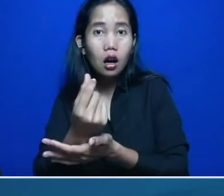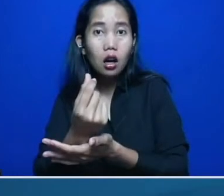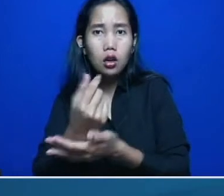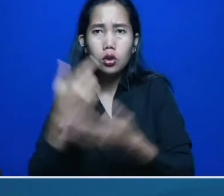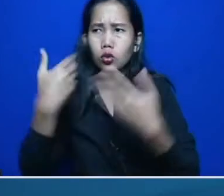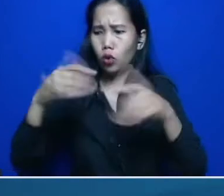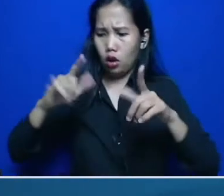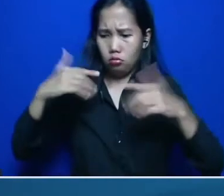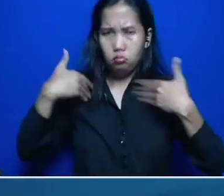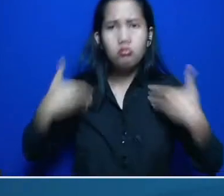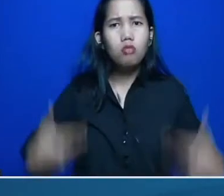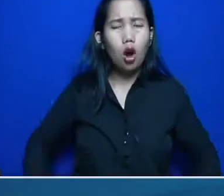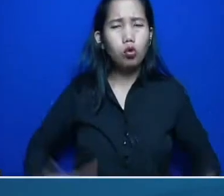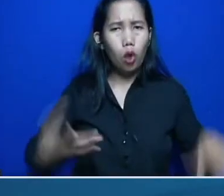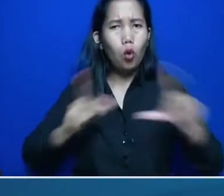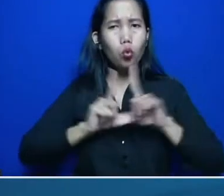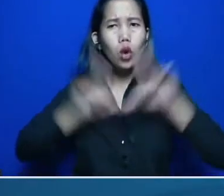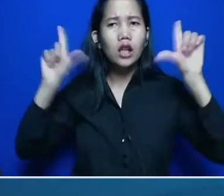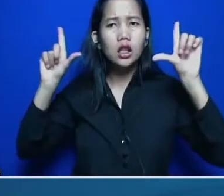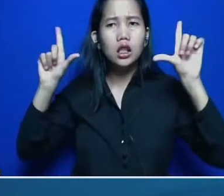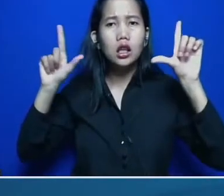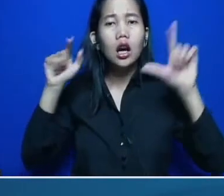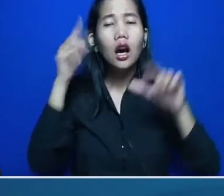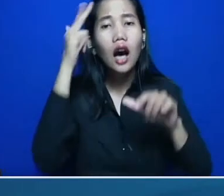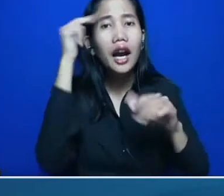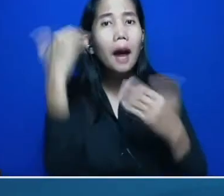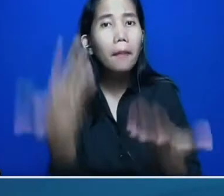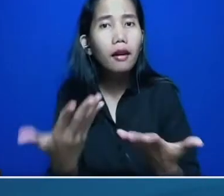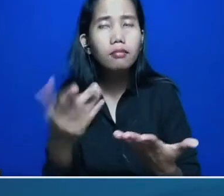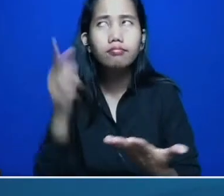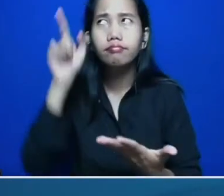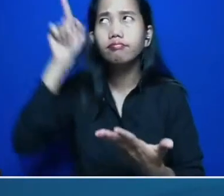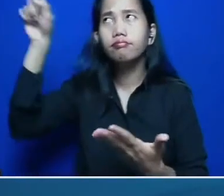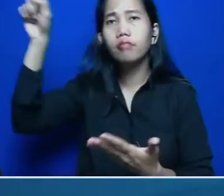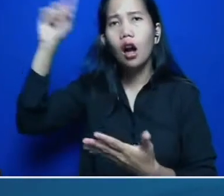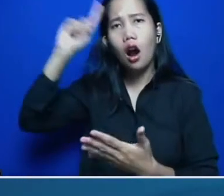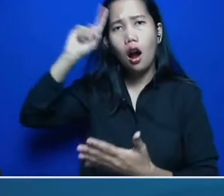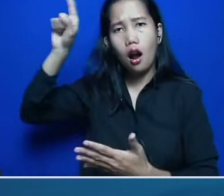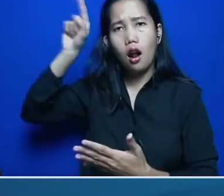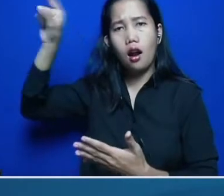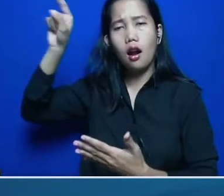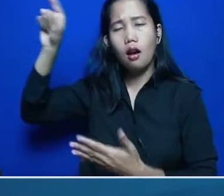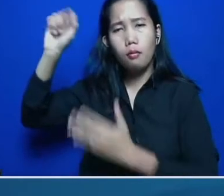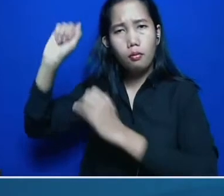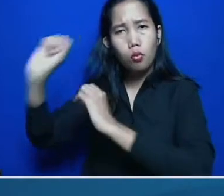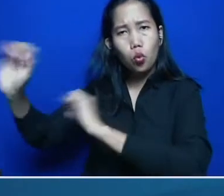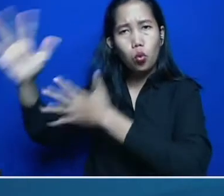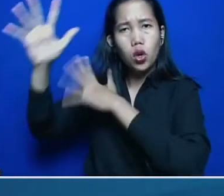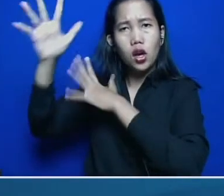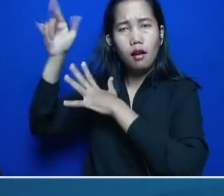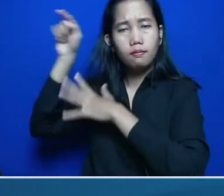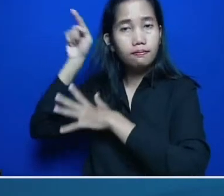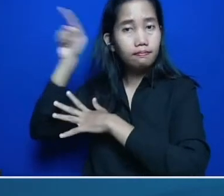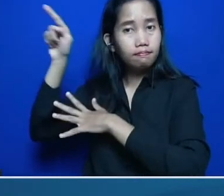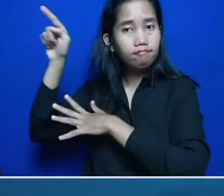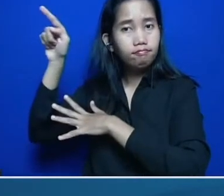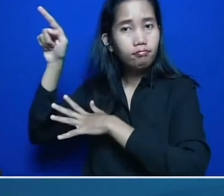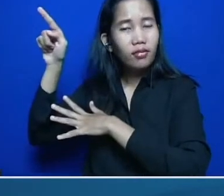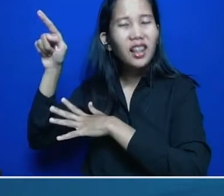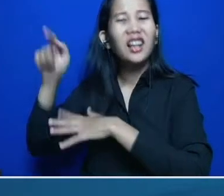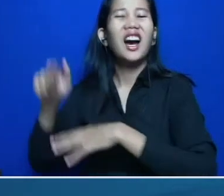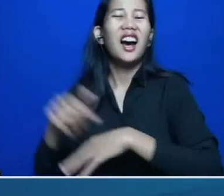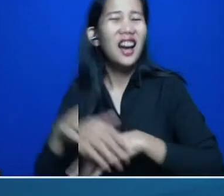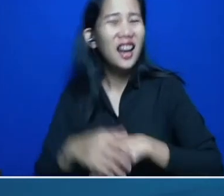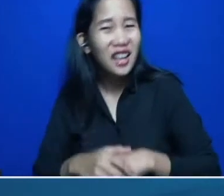ini pernyataan Rasul Paulus ini luar biasa bahwa tubuh kita bukan milik kita